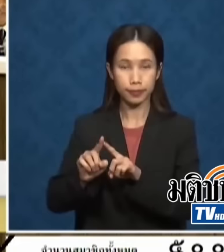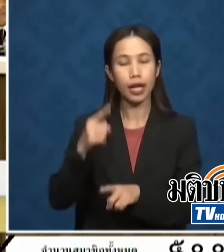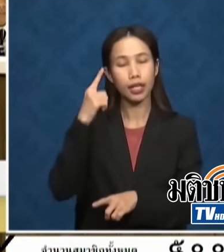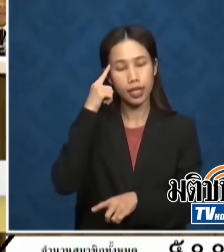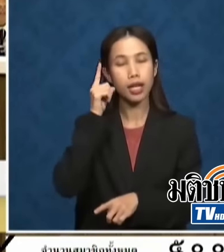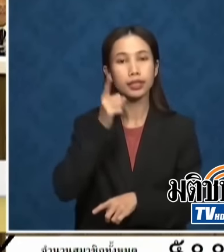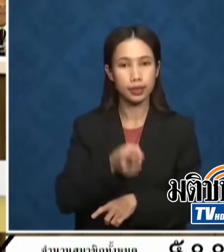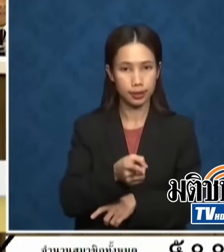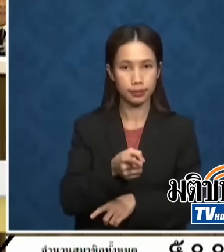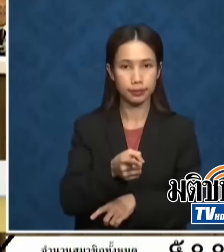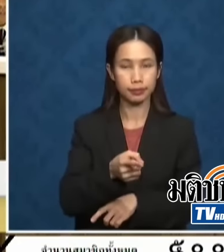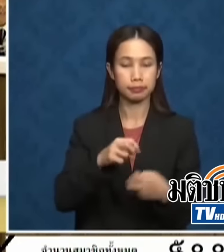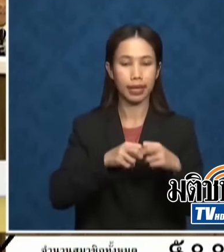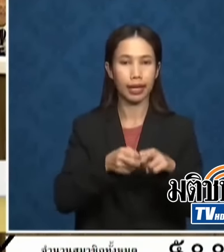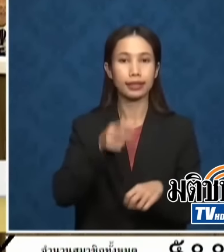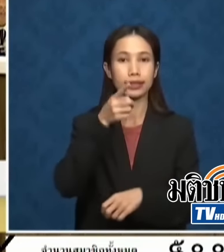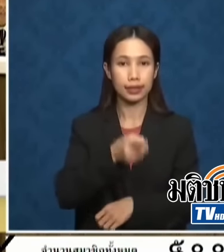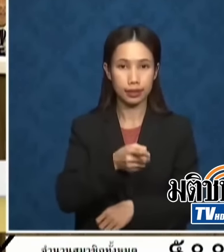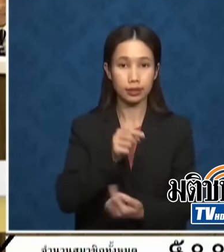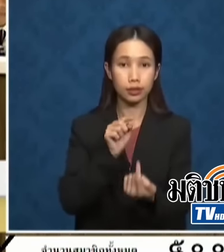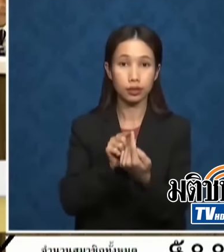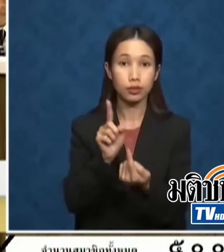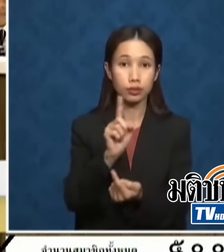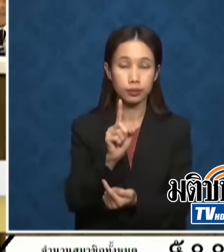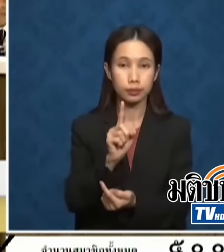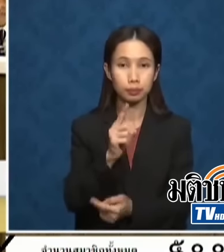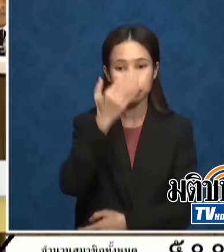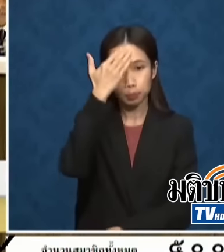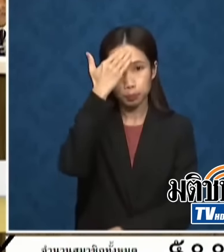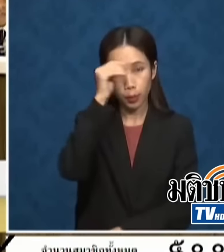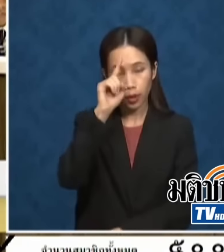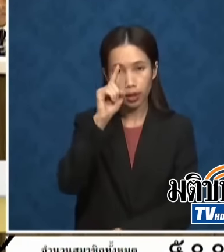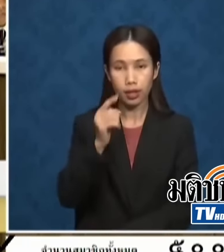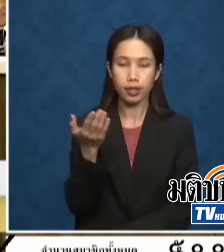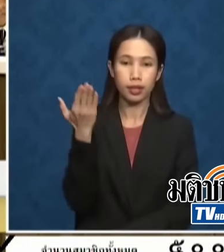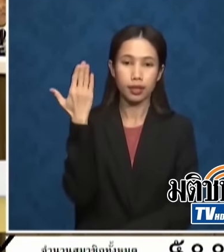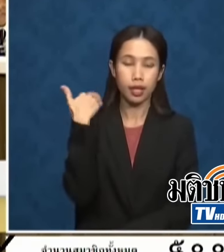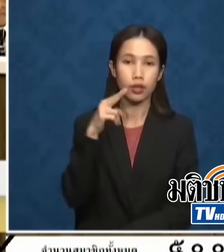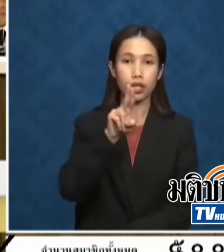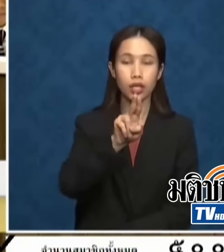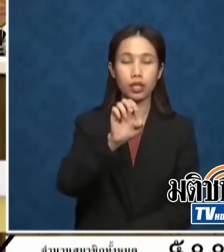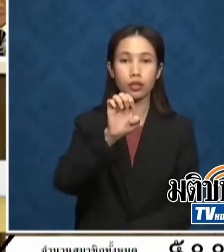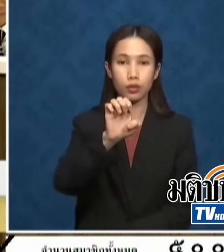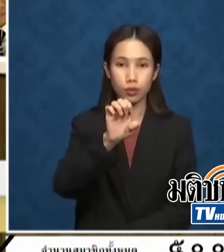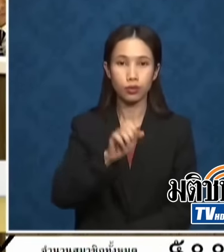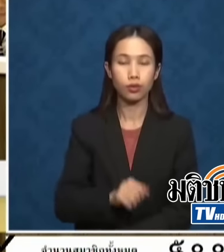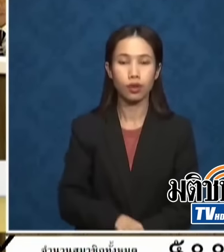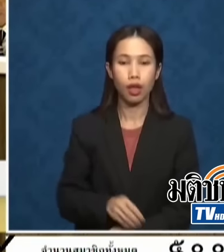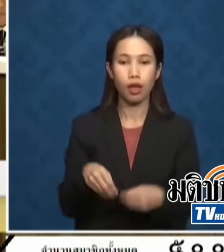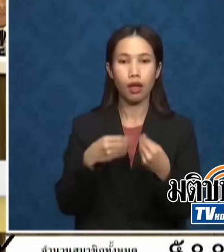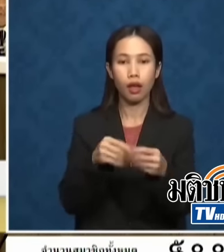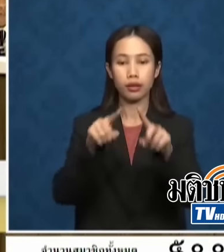จริงความจริงอันนี้เกิดขึ้นจากการที่เมื่อทาง EU ได้ให้ใบ